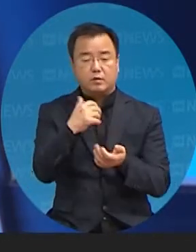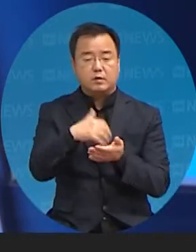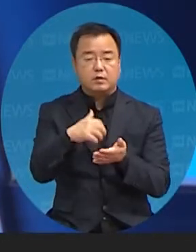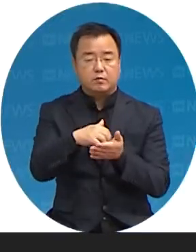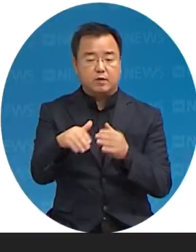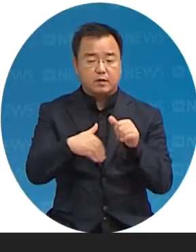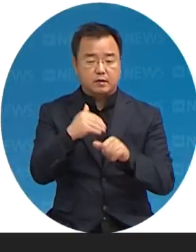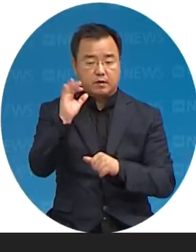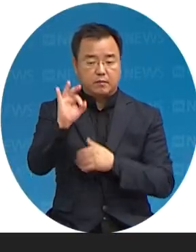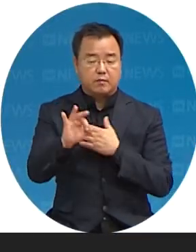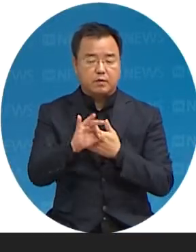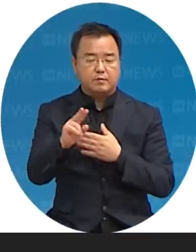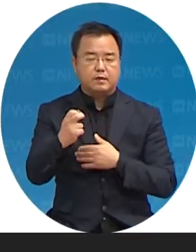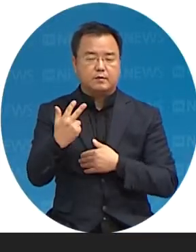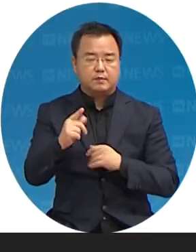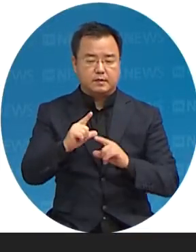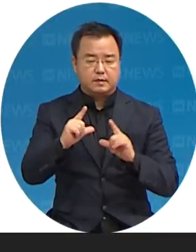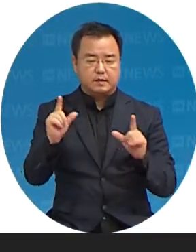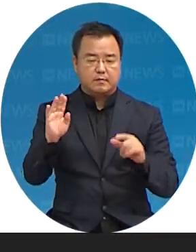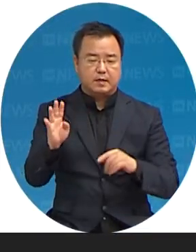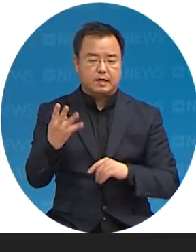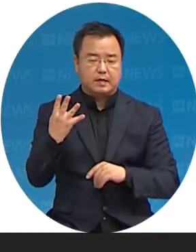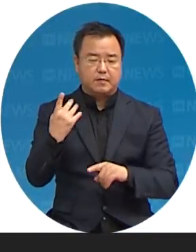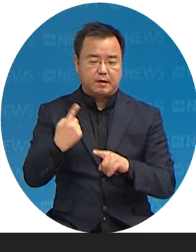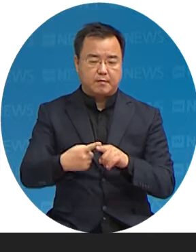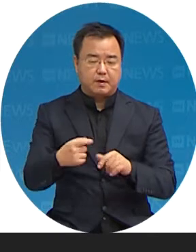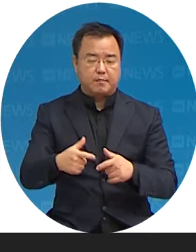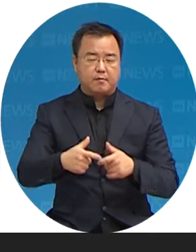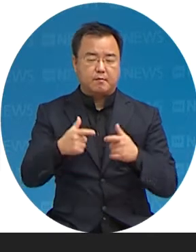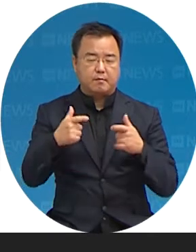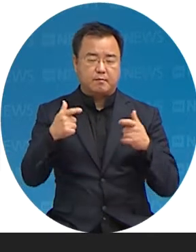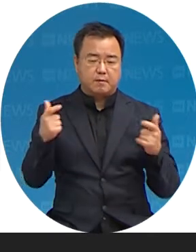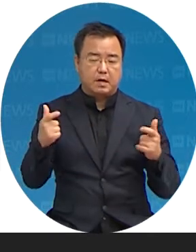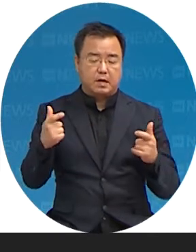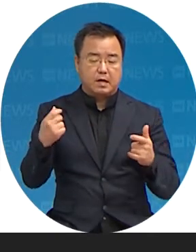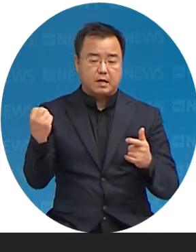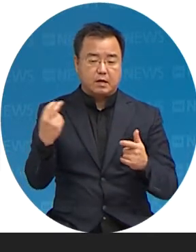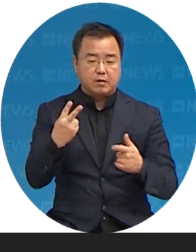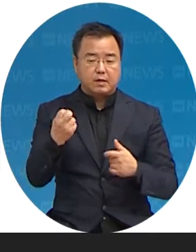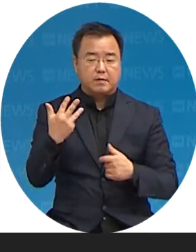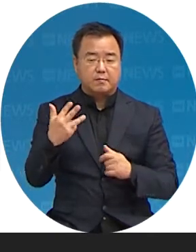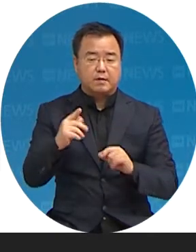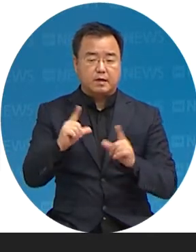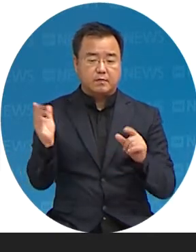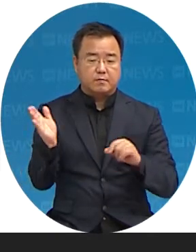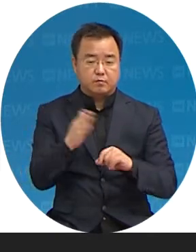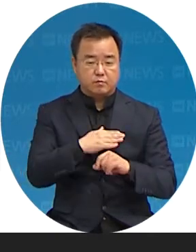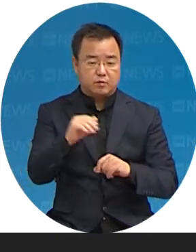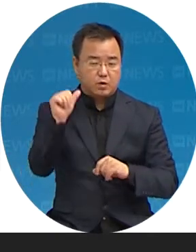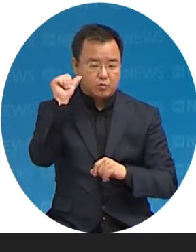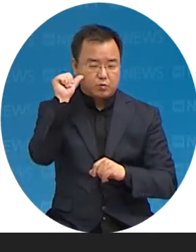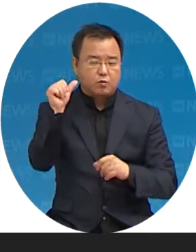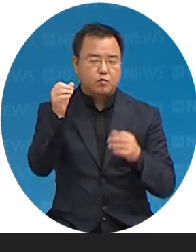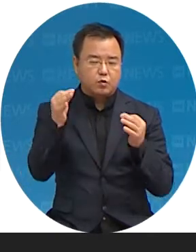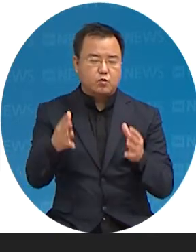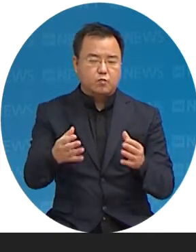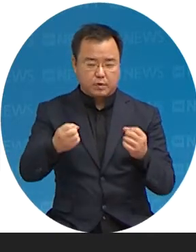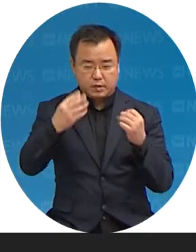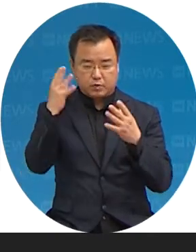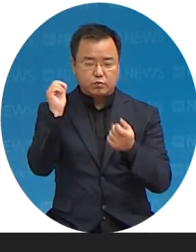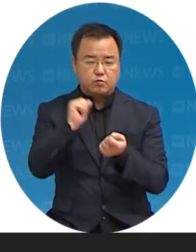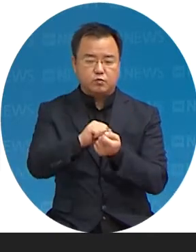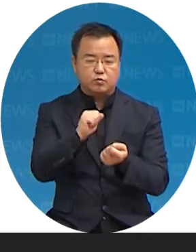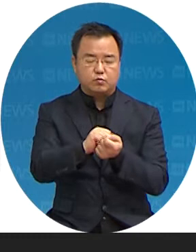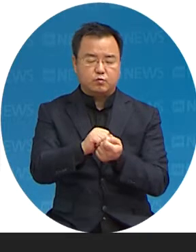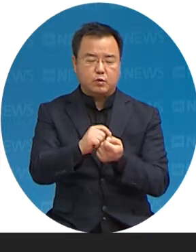지난달 27일 400명 때까지 급증을 했고요 28일 부터 오늘까지 다 셋째 신규 확진 자수가